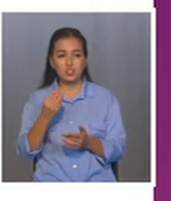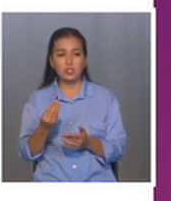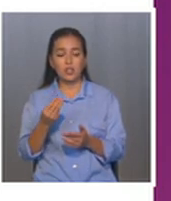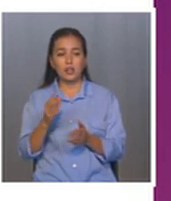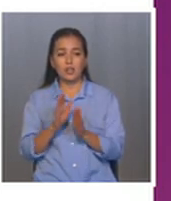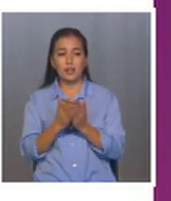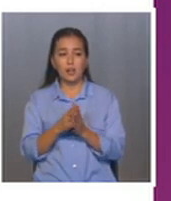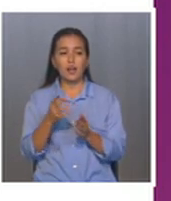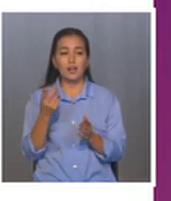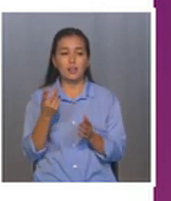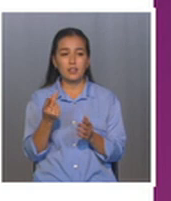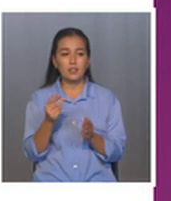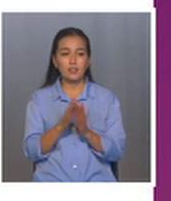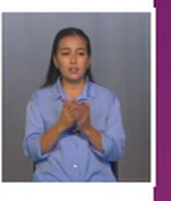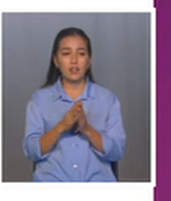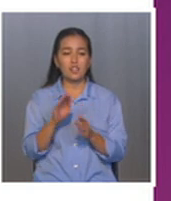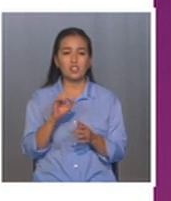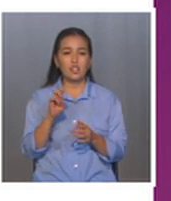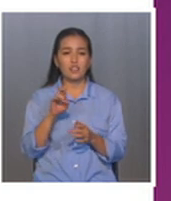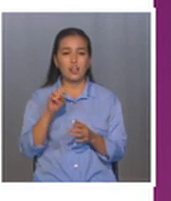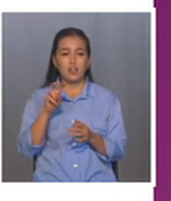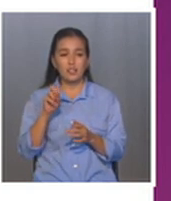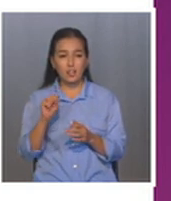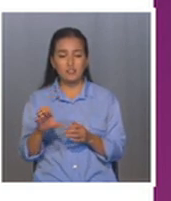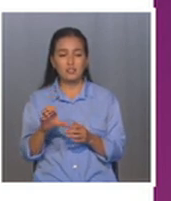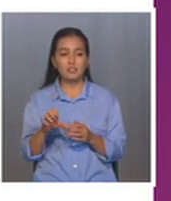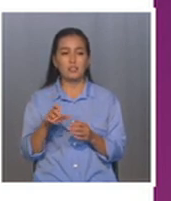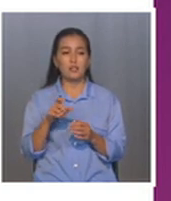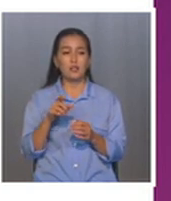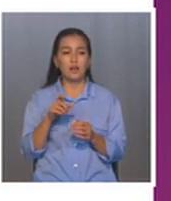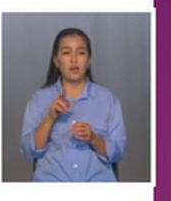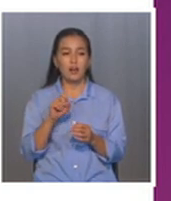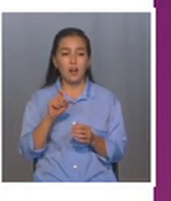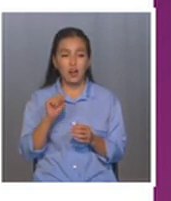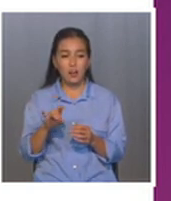кітап «Жанталас» 1974 жылы, үшінші кітап «Қаһар» романы